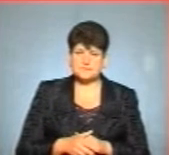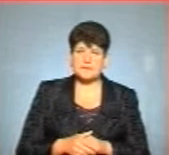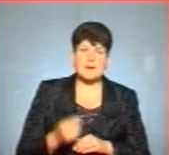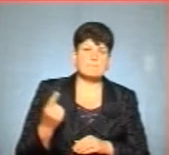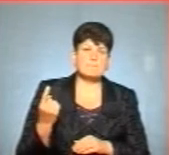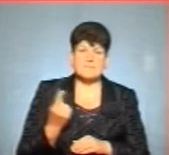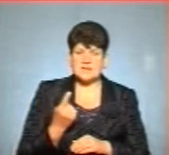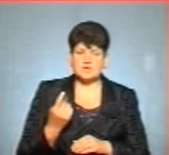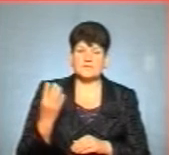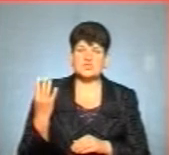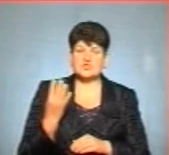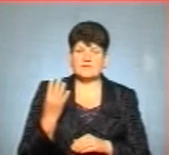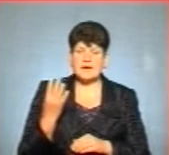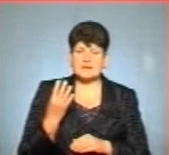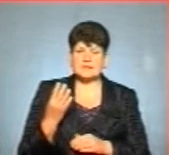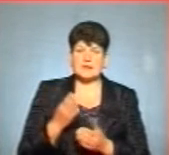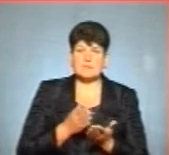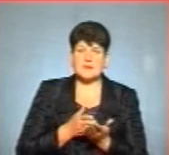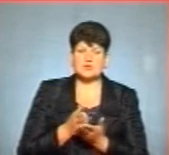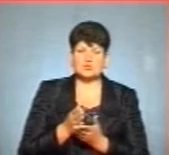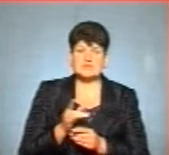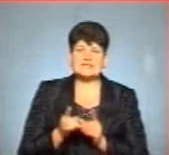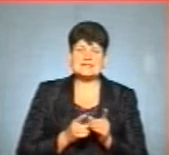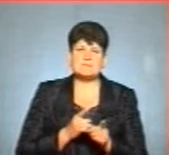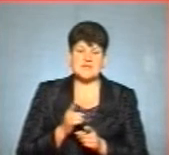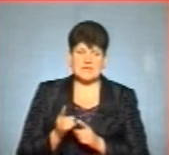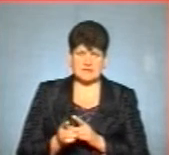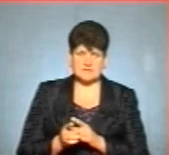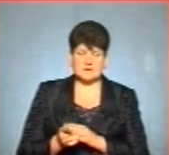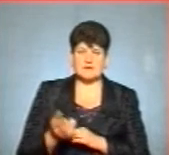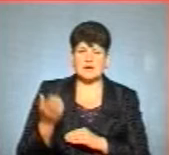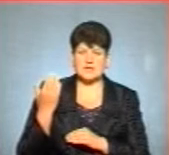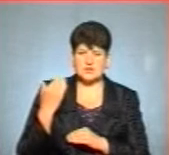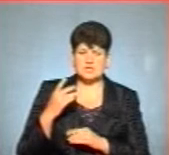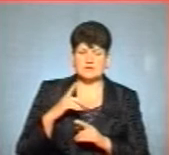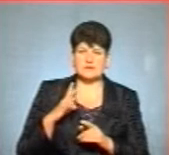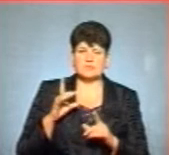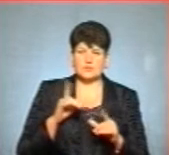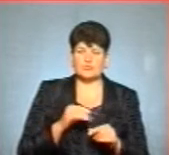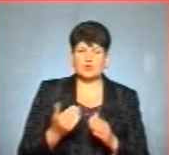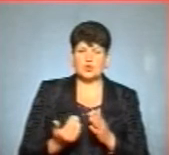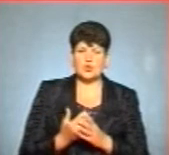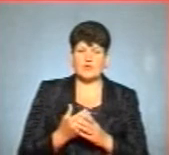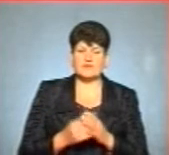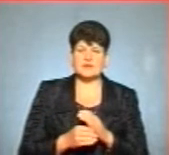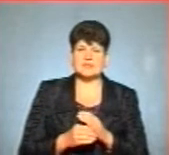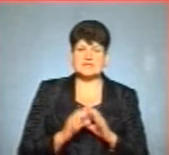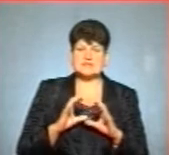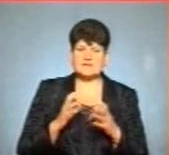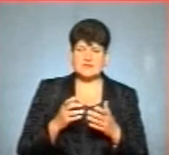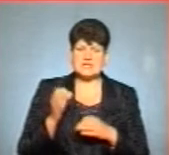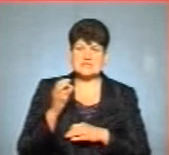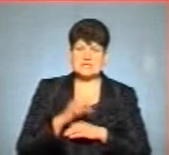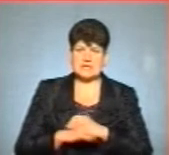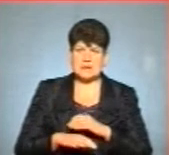Перше, четвертий маршрут змінився. Він попередньо сполучав Новий Світ і Східний масив.